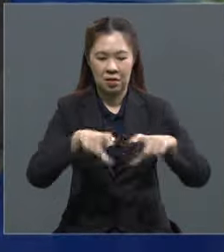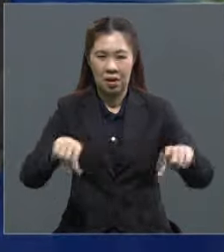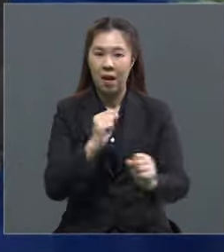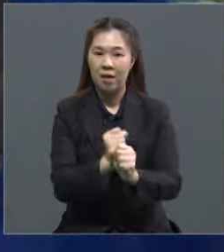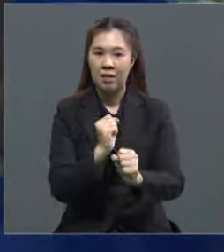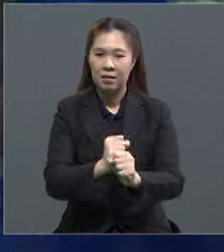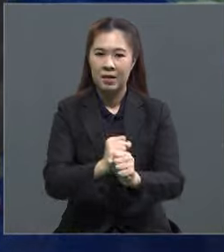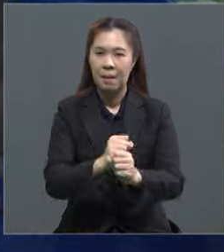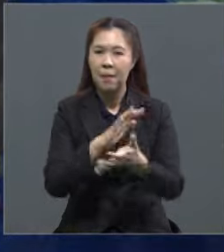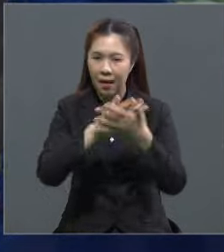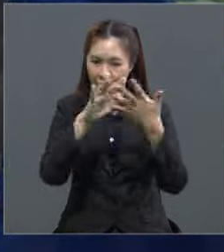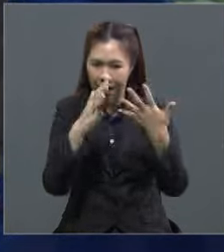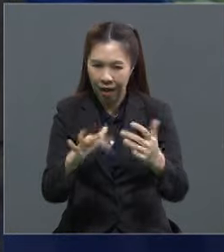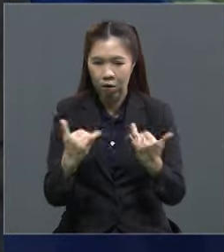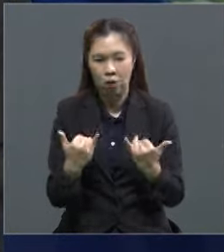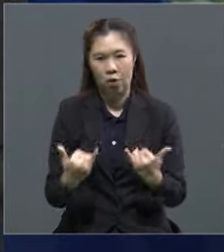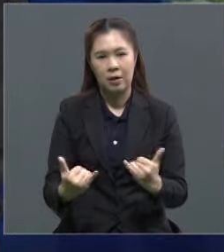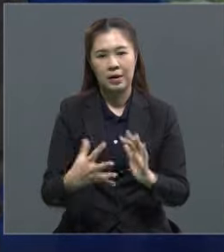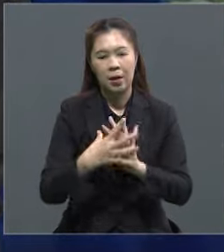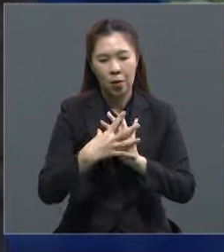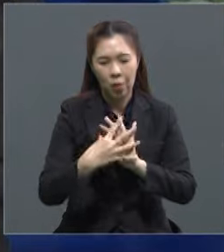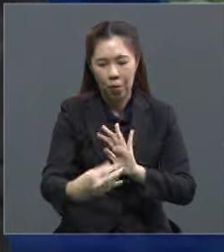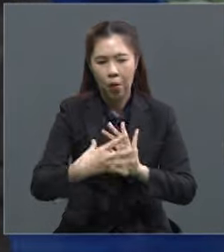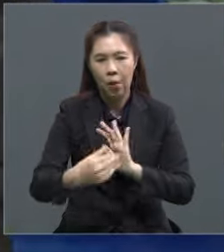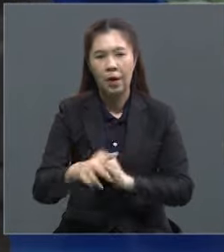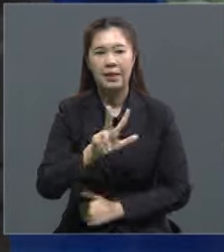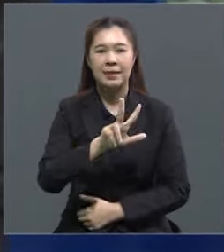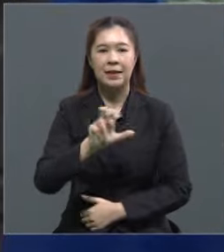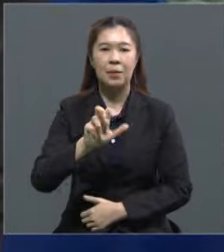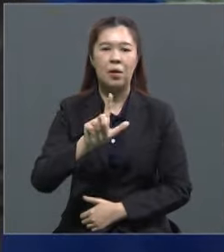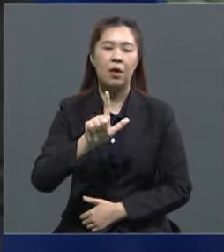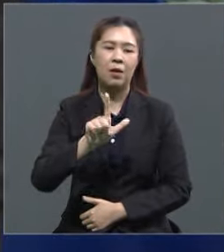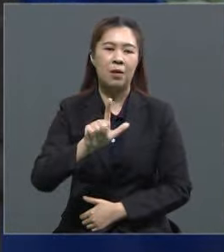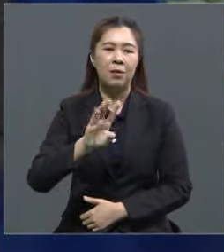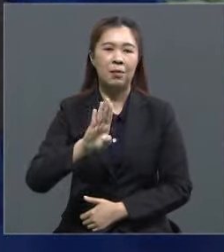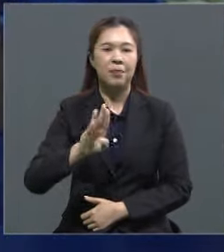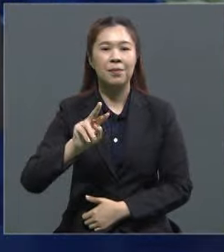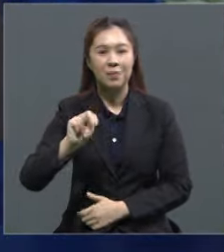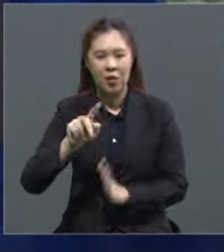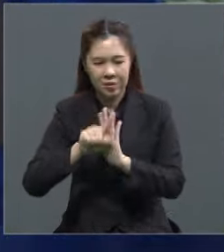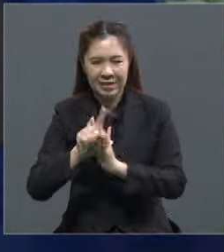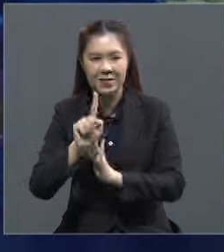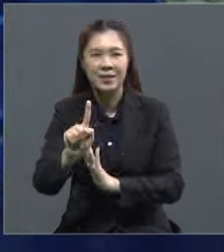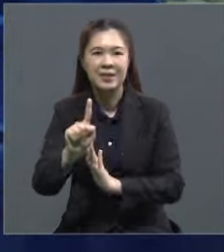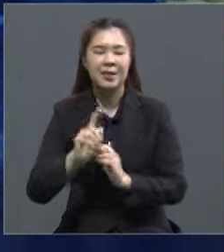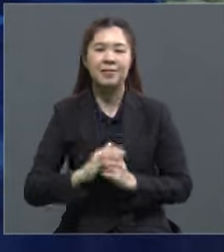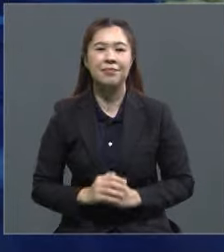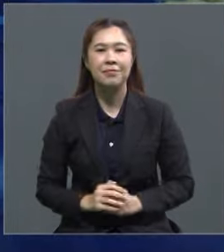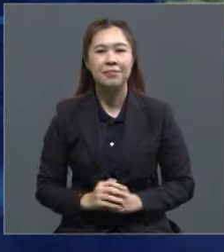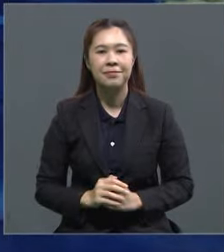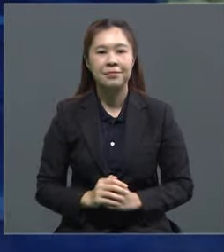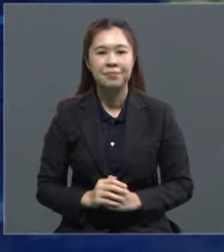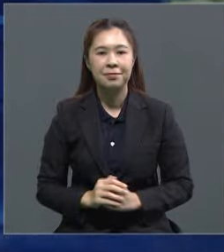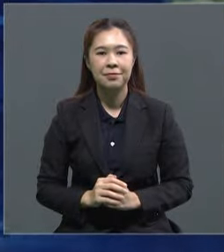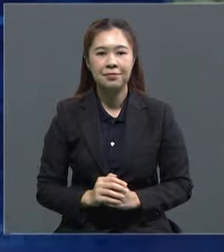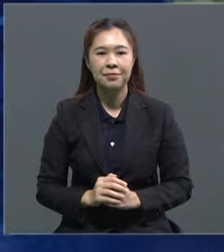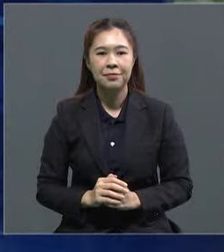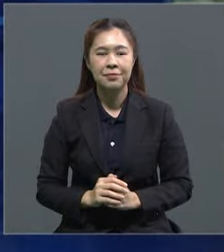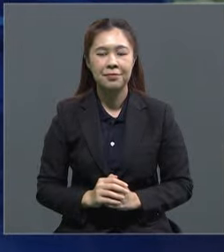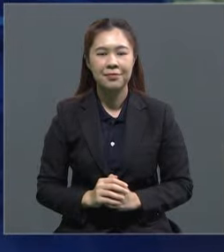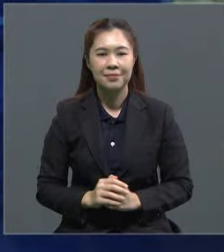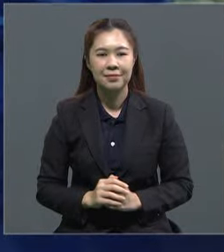เลยตอนนี้ระบายได้อย่างน้อยเนี่ยอยู่ที่ 300ลูกบาทเมตต่อวินาทีนะครับสำหรับตัวคลองยมน่านในขณะเดียวกันเนี่ยก็ระบายลงไป